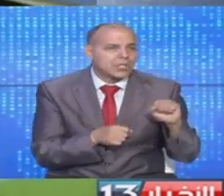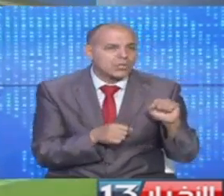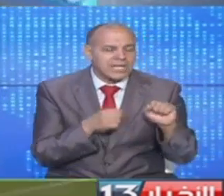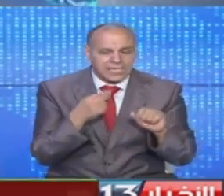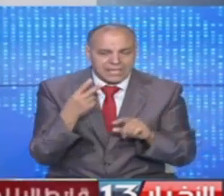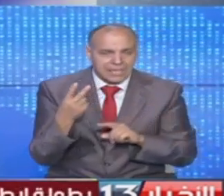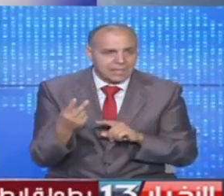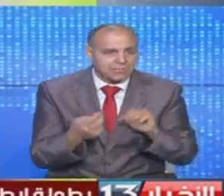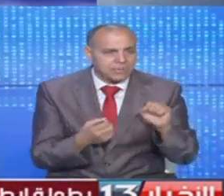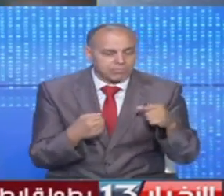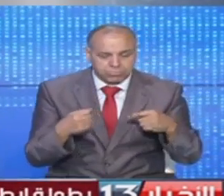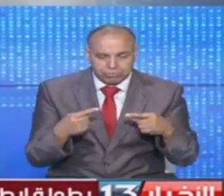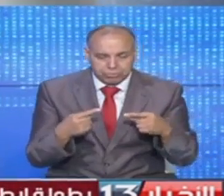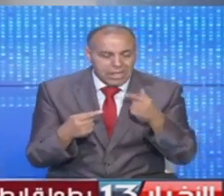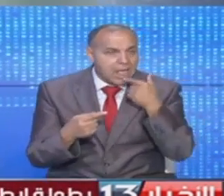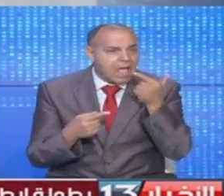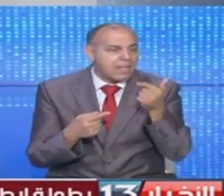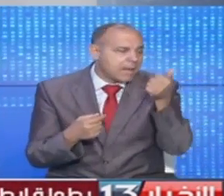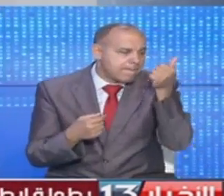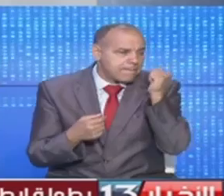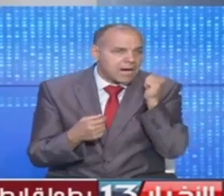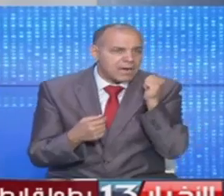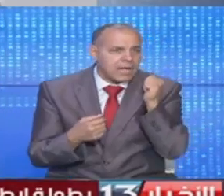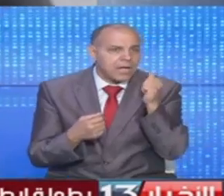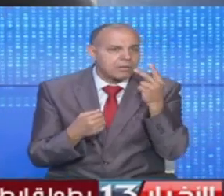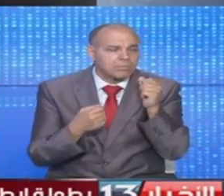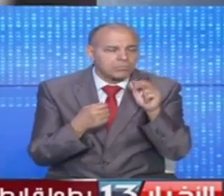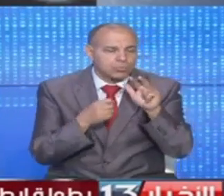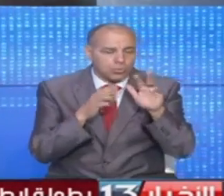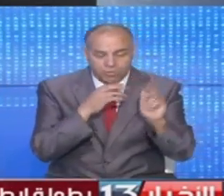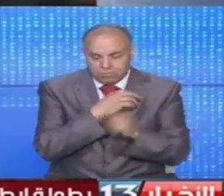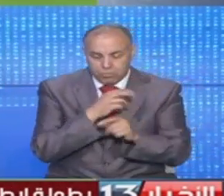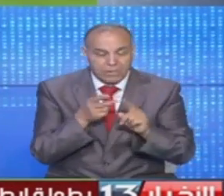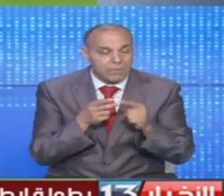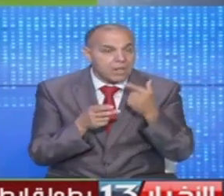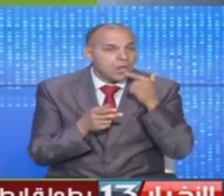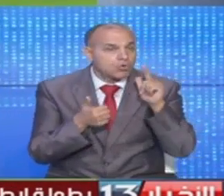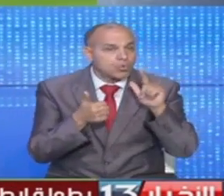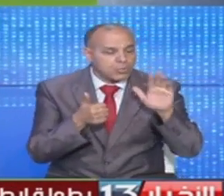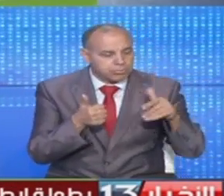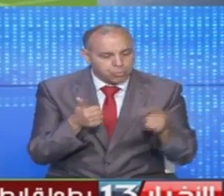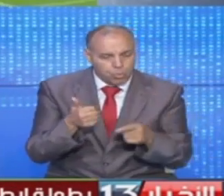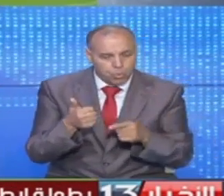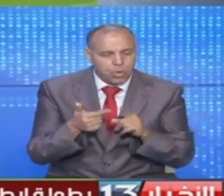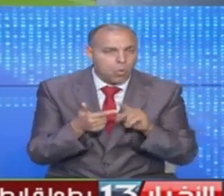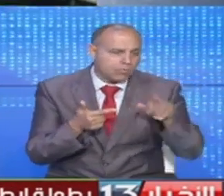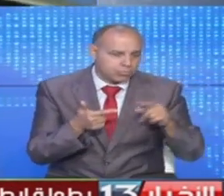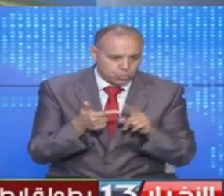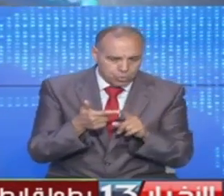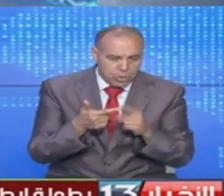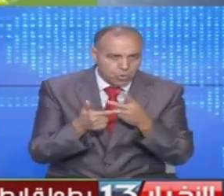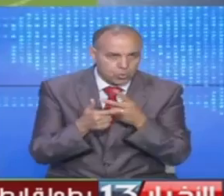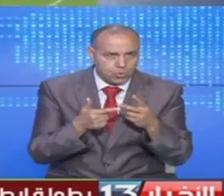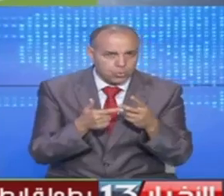بهدفين دون رد في المباراة التي أقيمت مساء أمس في الأسبوع 36، وسجل رونالدو وبرنارديسكي